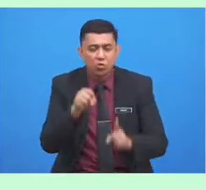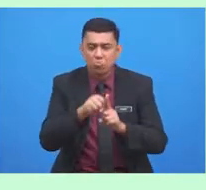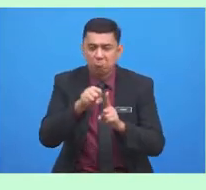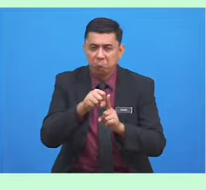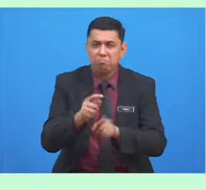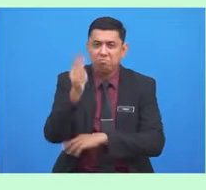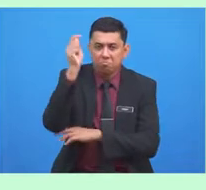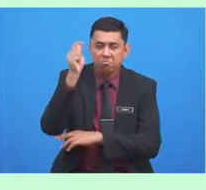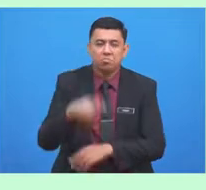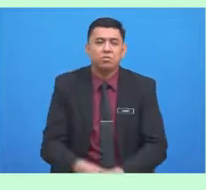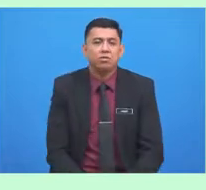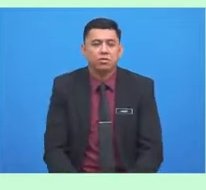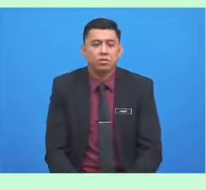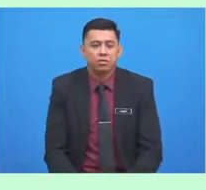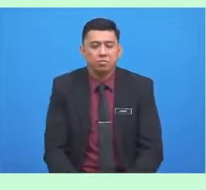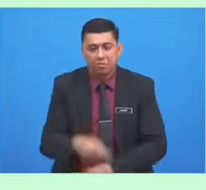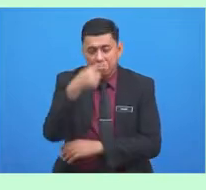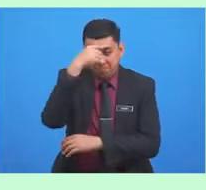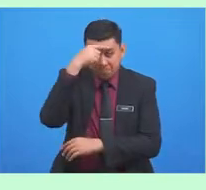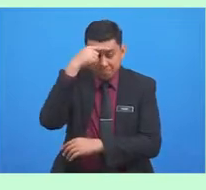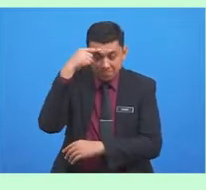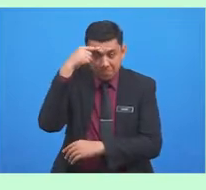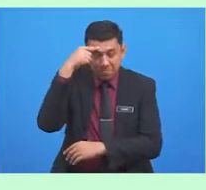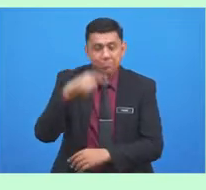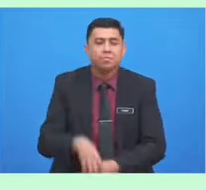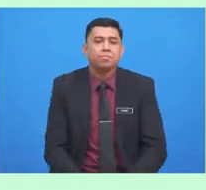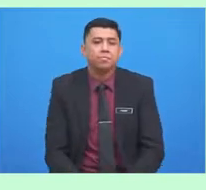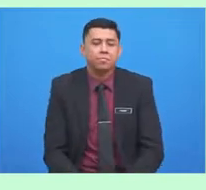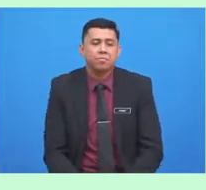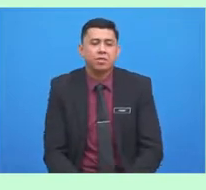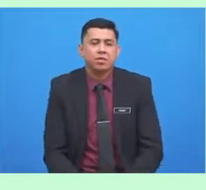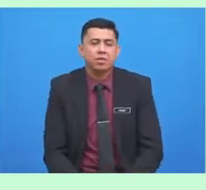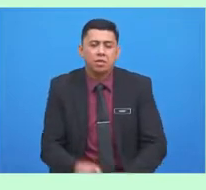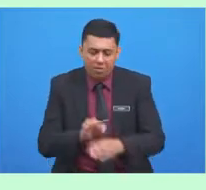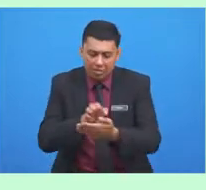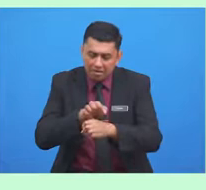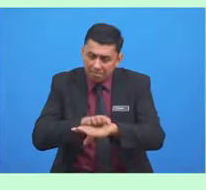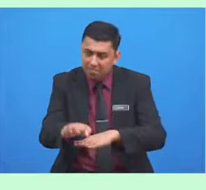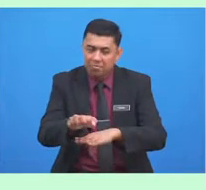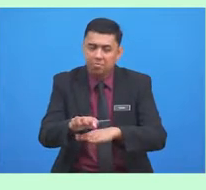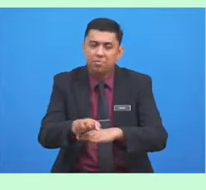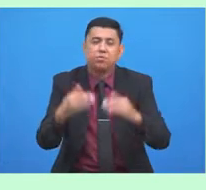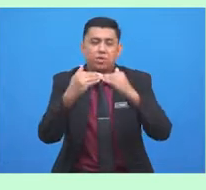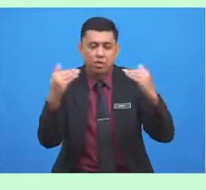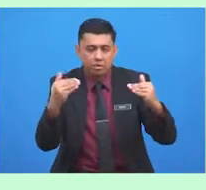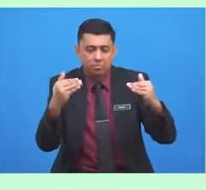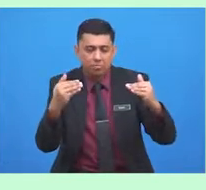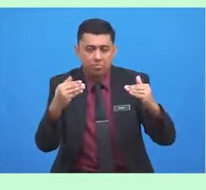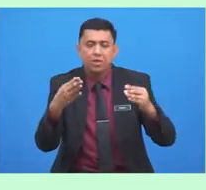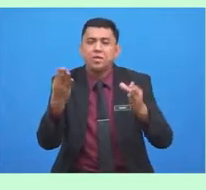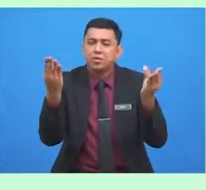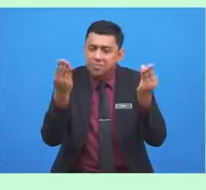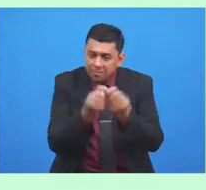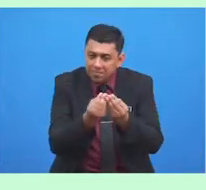tinggi. Nilai keberkesanan kekuasaan adalah sangat rendah kerana kadar sejatan permukaan